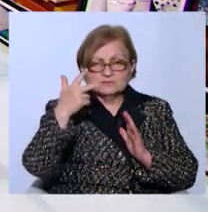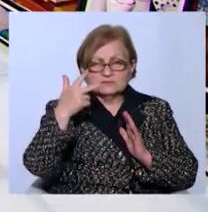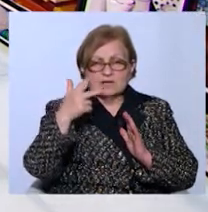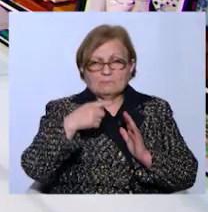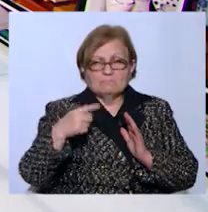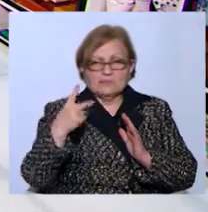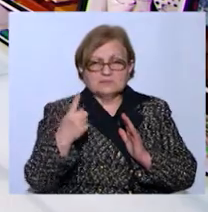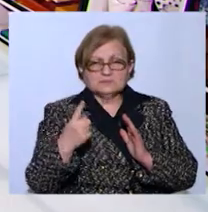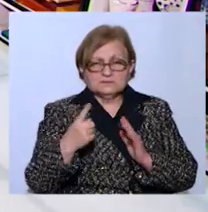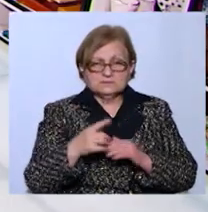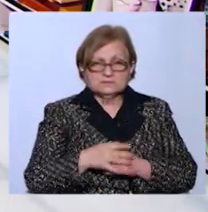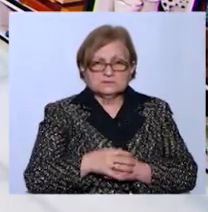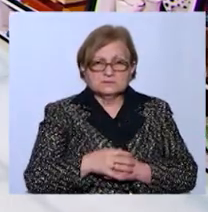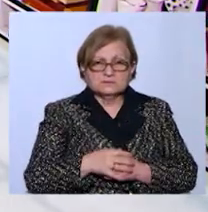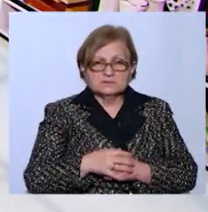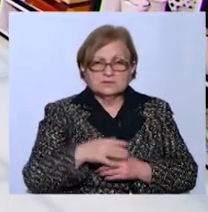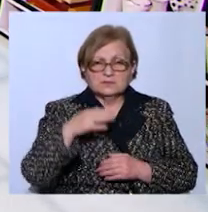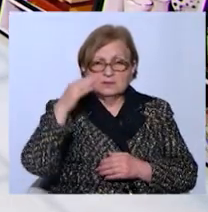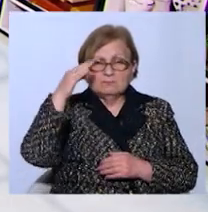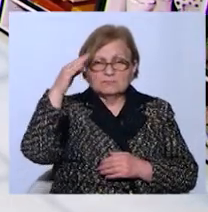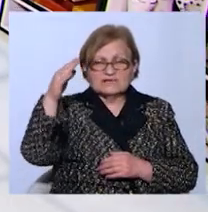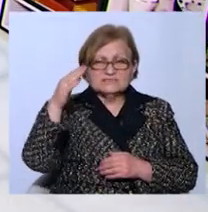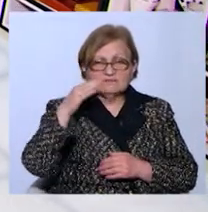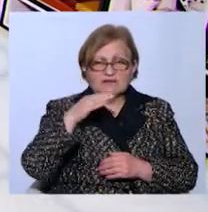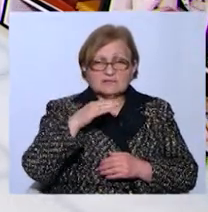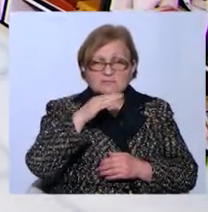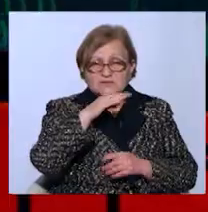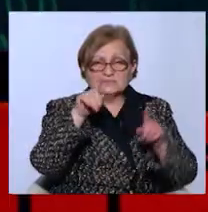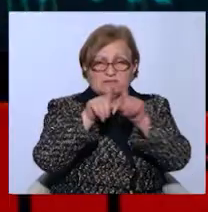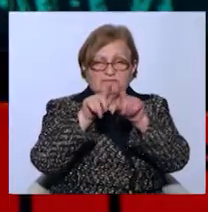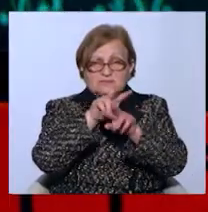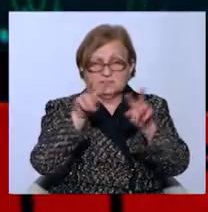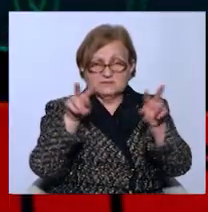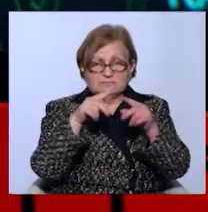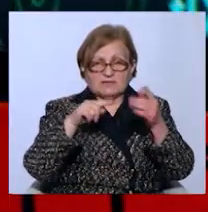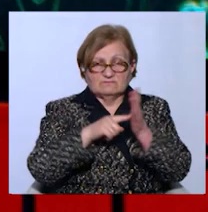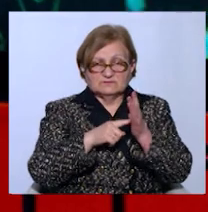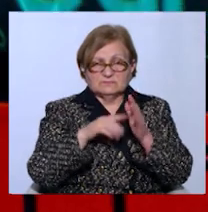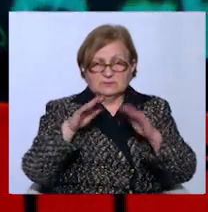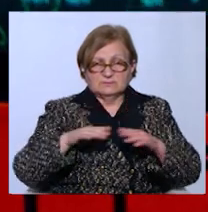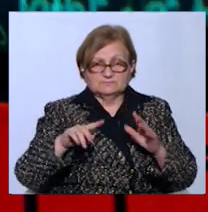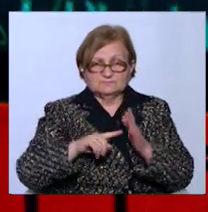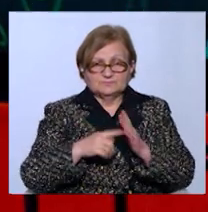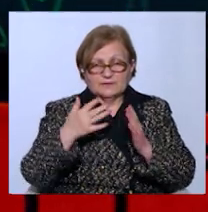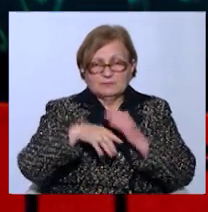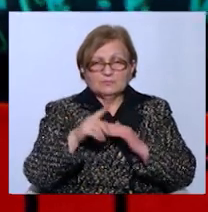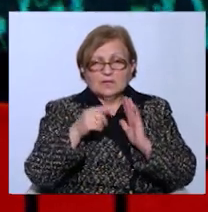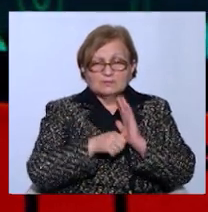3/1-ზე. მრიცხველი მრიცხველზე მრავლდება, მნიშვნელი მნიშვნელზე. ამ შემთხვევაში ეს გამოვიდა